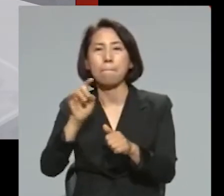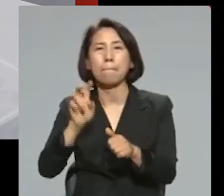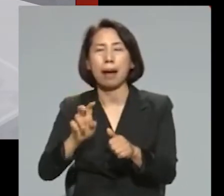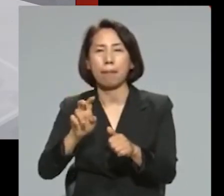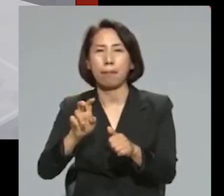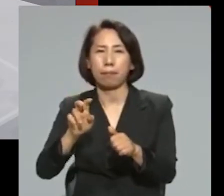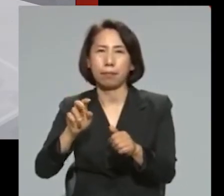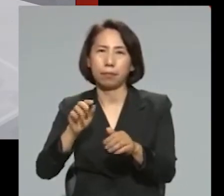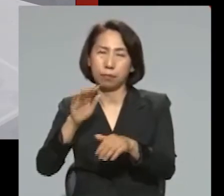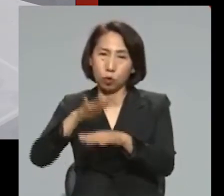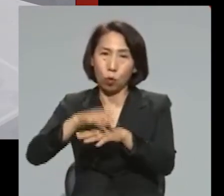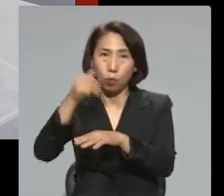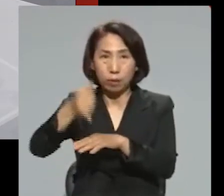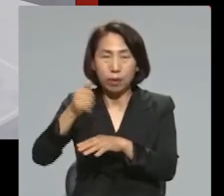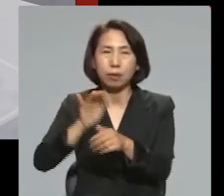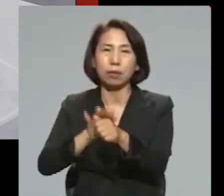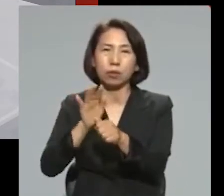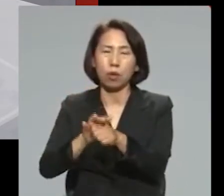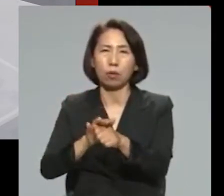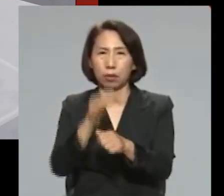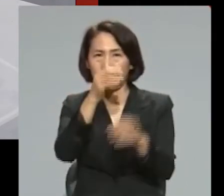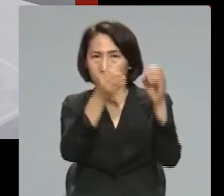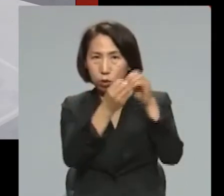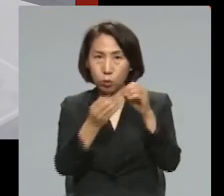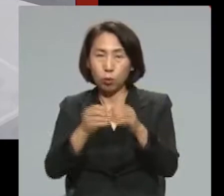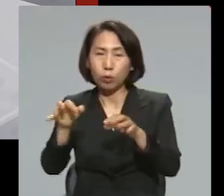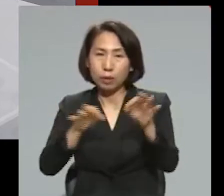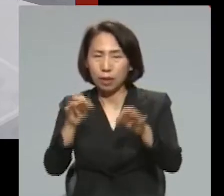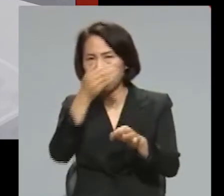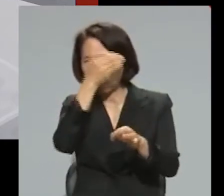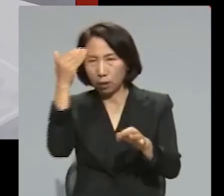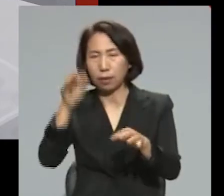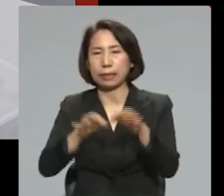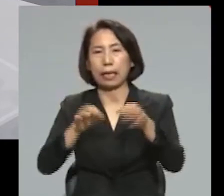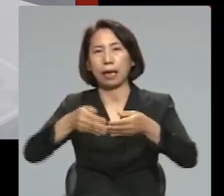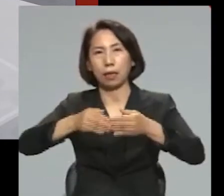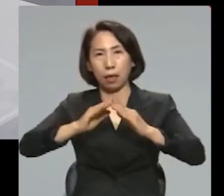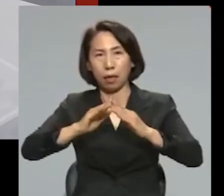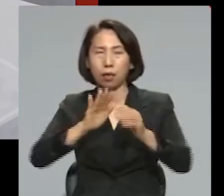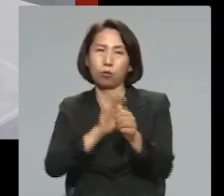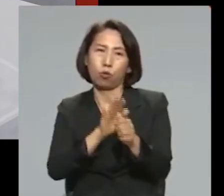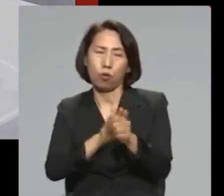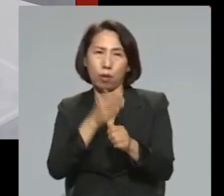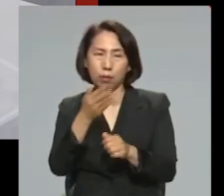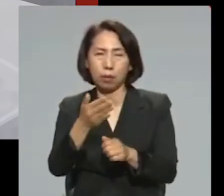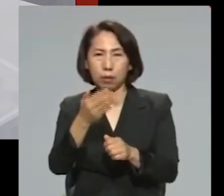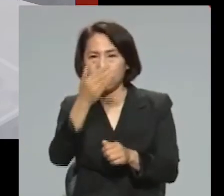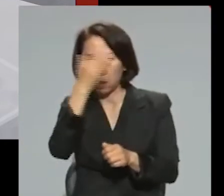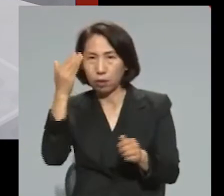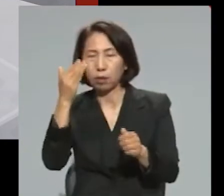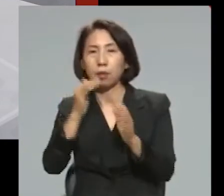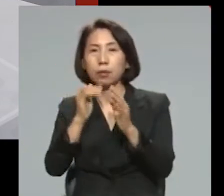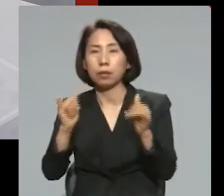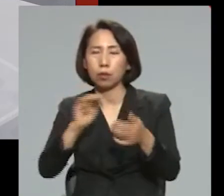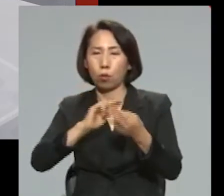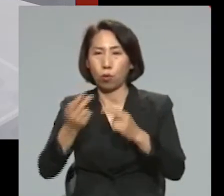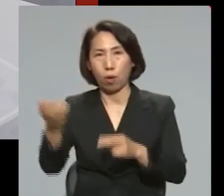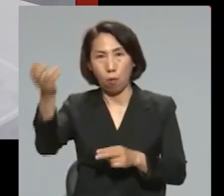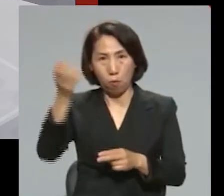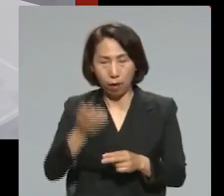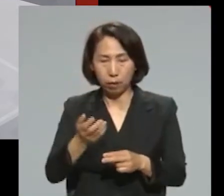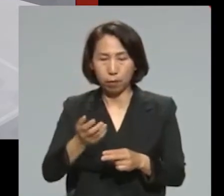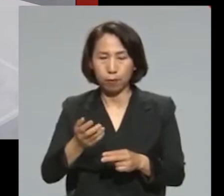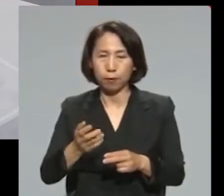운영, 정통시장, 청년몰 사업 등을 추진을 해서 청년들이 고령에 돌아서 마음껏